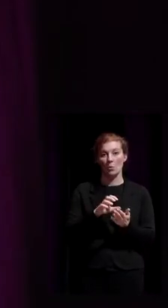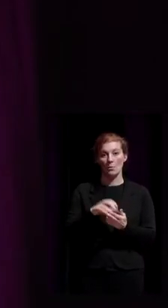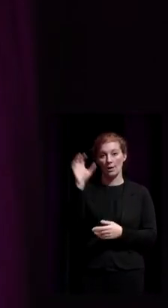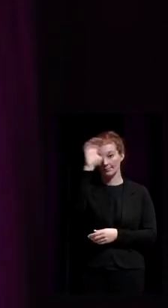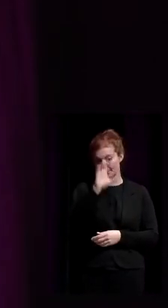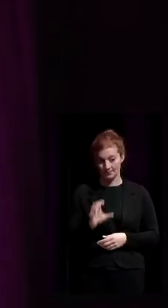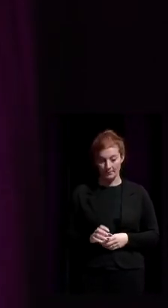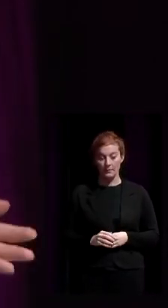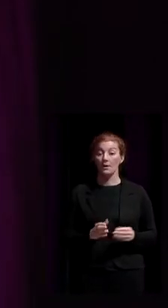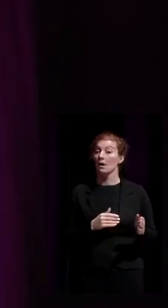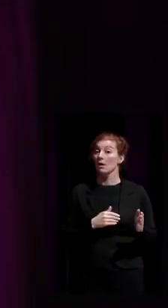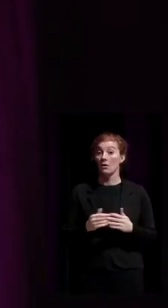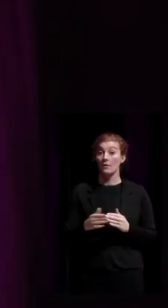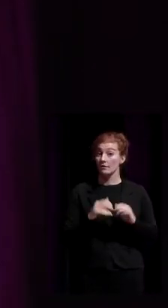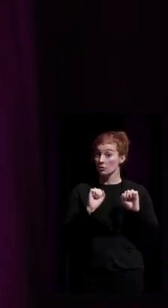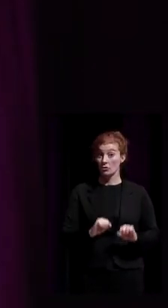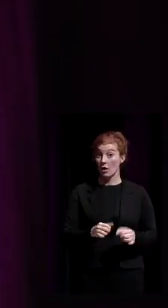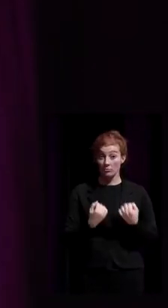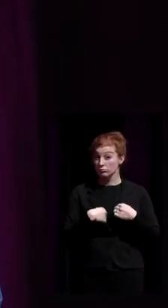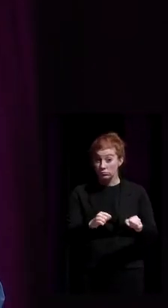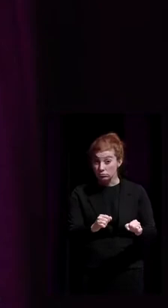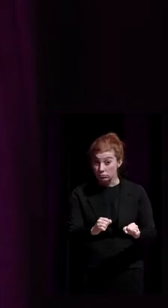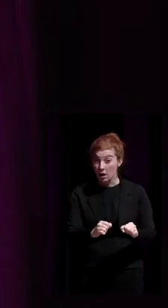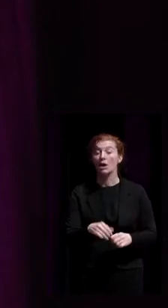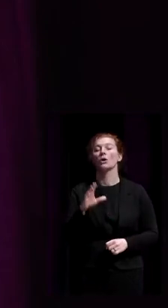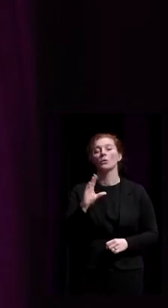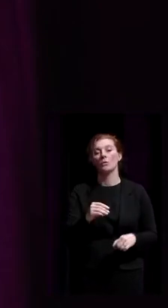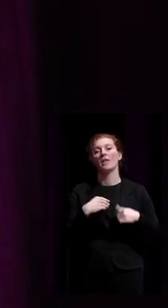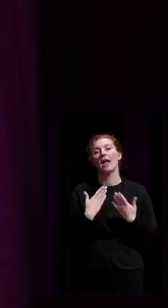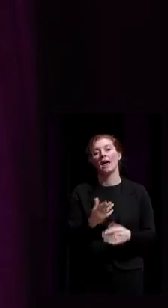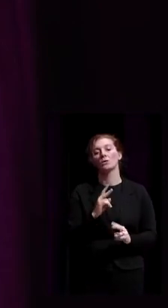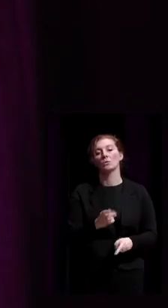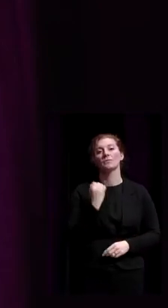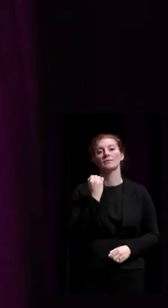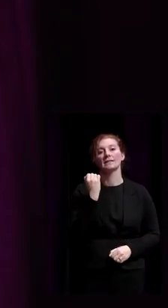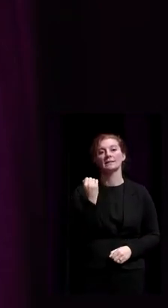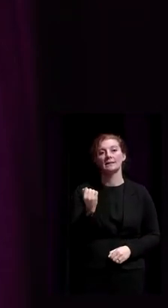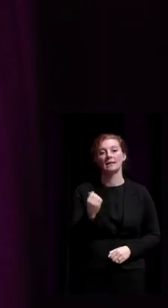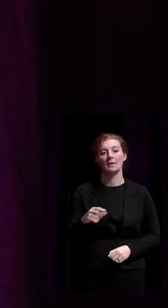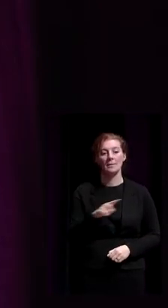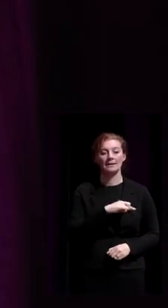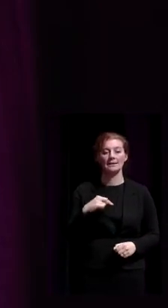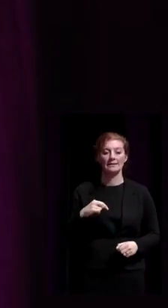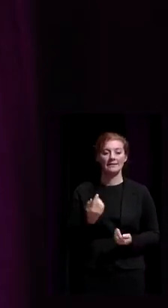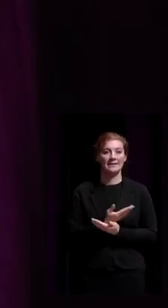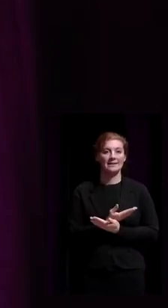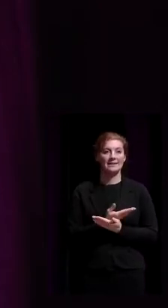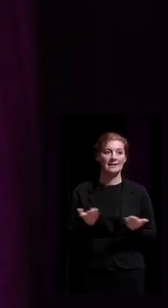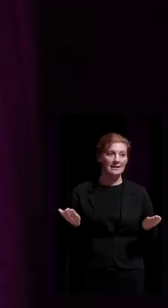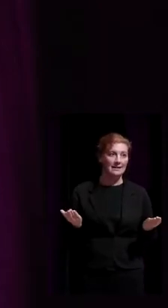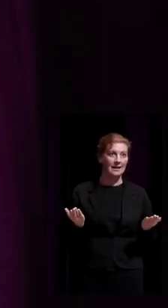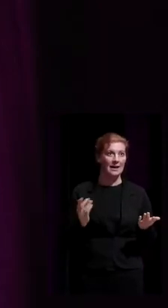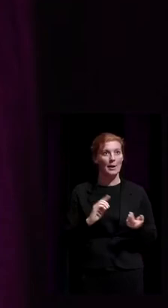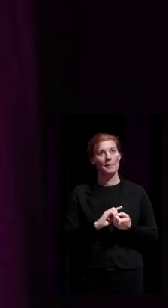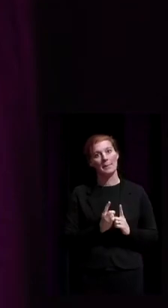Och varför ska man då göra det här? Jo, men det är ju viktigt att man inte, att det här inte